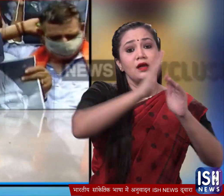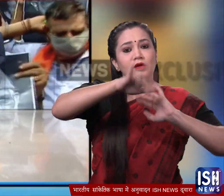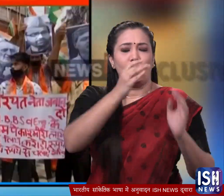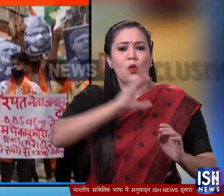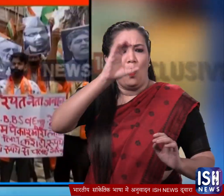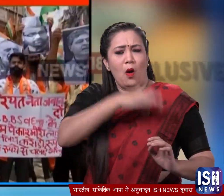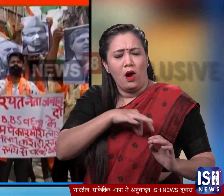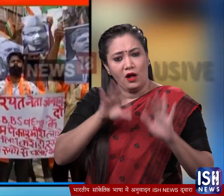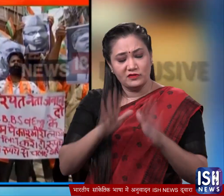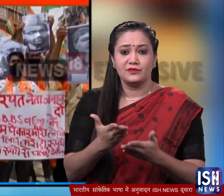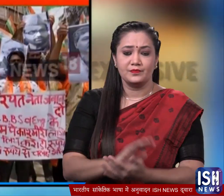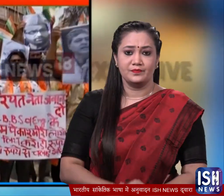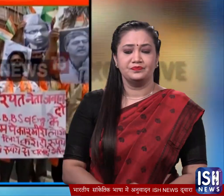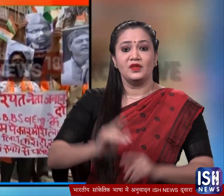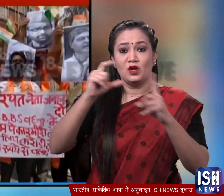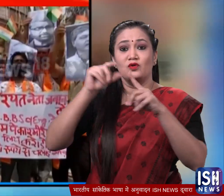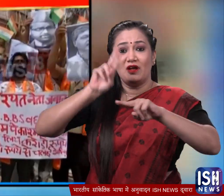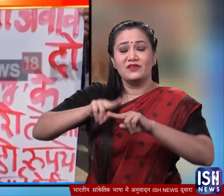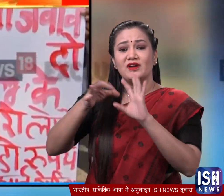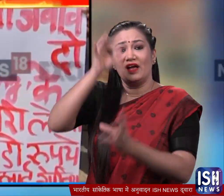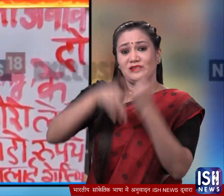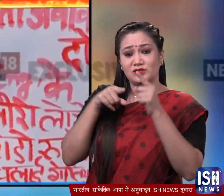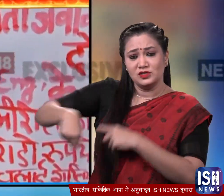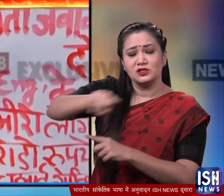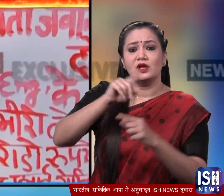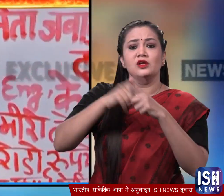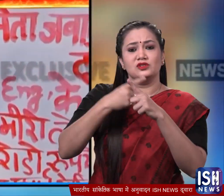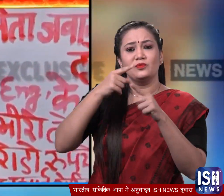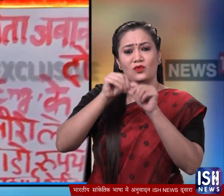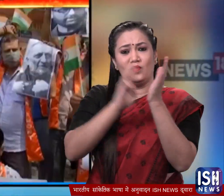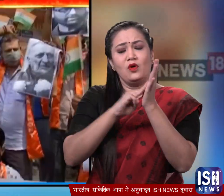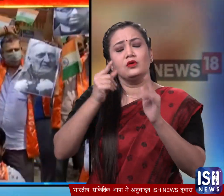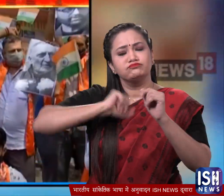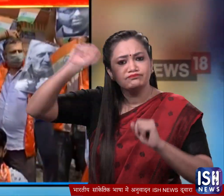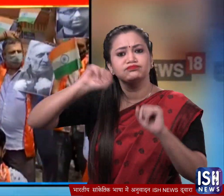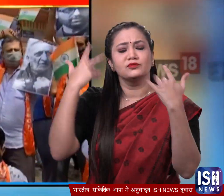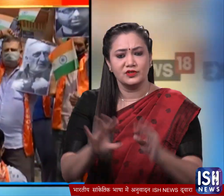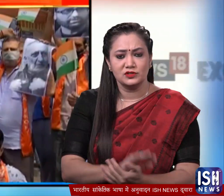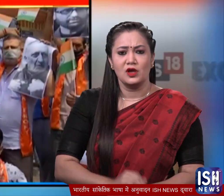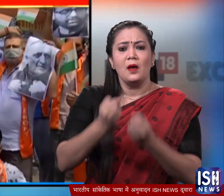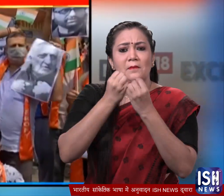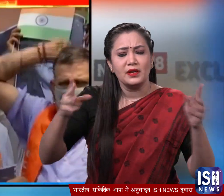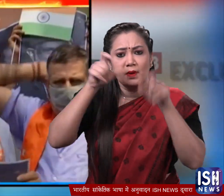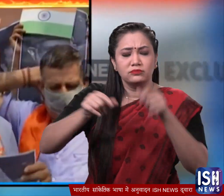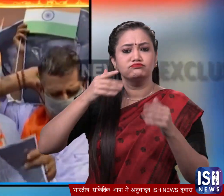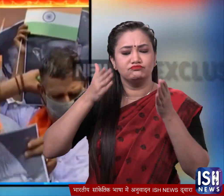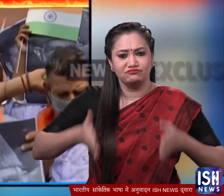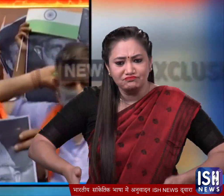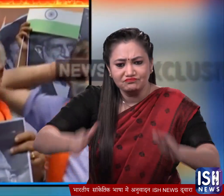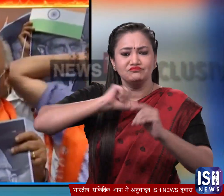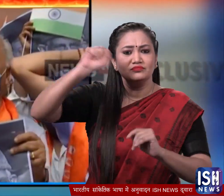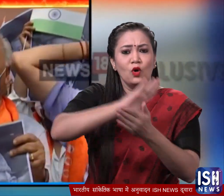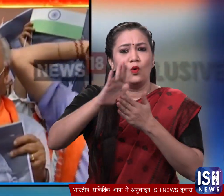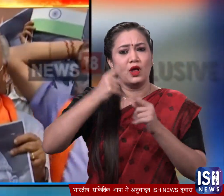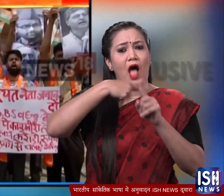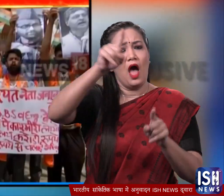जिसके खिलाफ डोगरा फ्रंट नाम के संगठन ने जम्मू में प्रदर्शन किया। संगठन से जुड़े कई लोग सड़कों पर उतरे और हुर्रियत